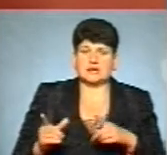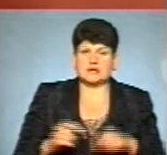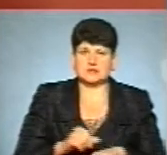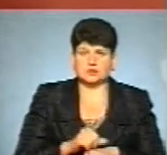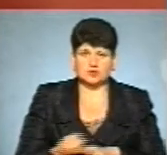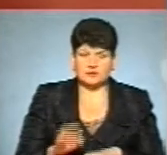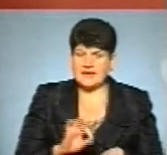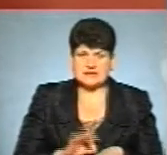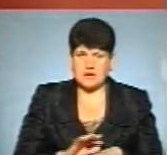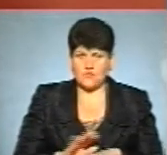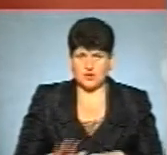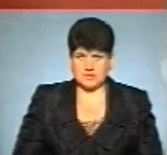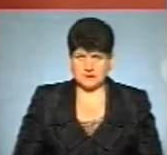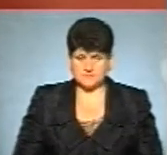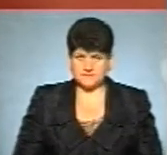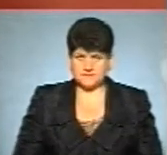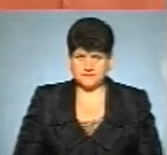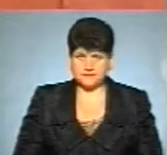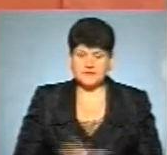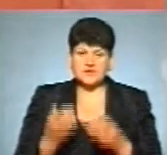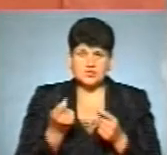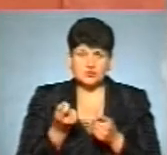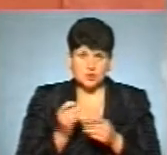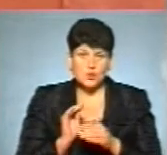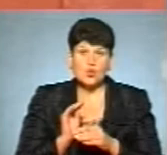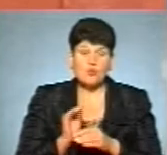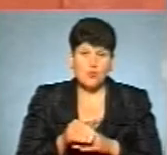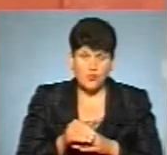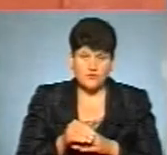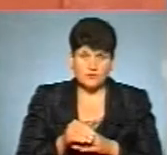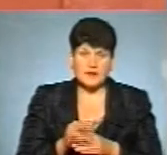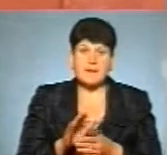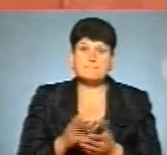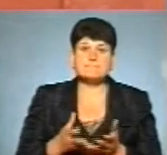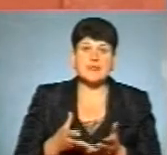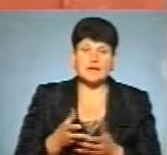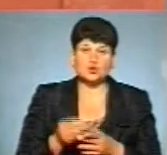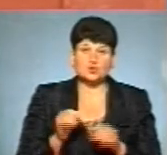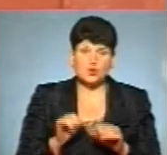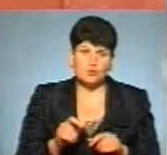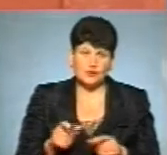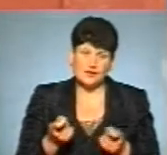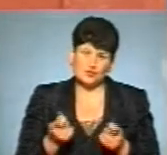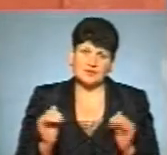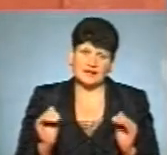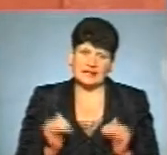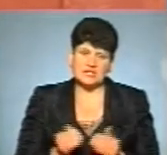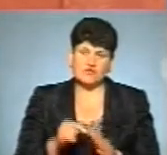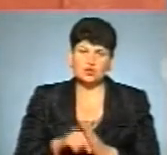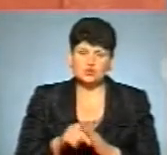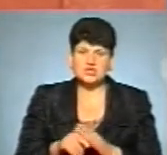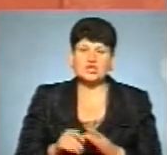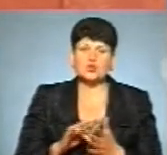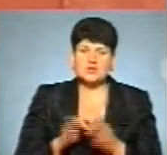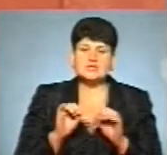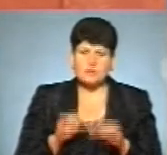Бог, не захворіти. Ще я невеличке доповнення, все-таки якось платоспроможність людей зараз трошки нижча. Внутрішній туризм можна